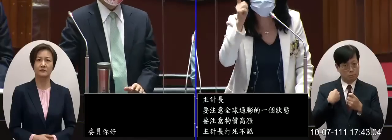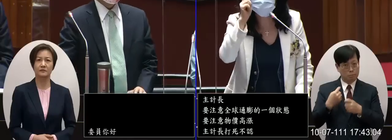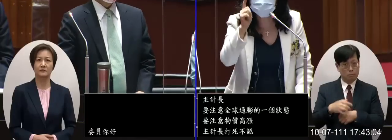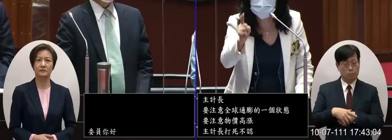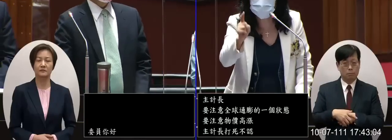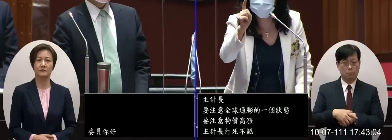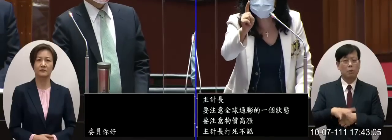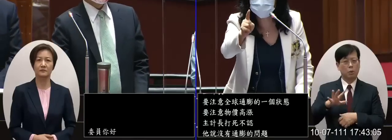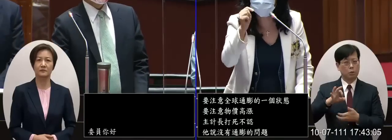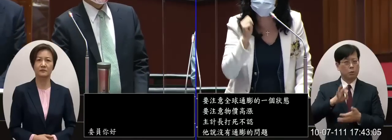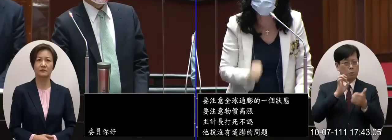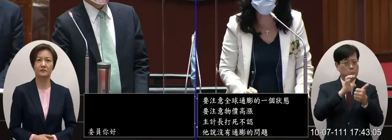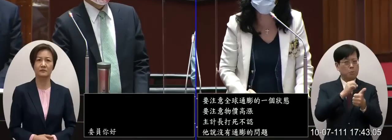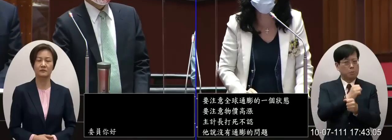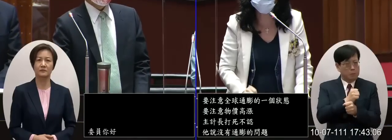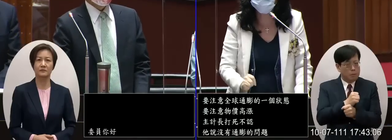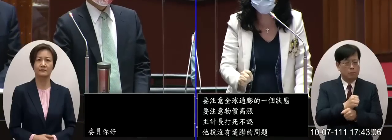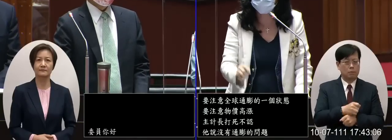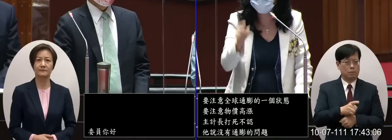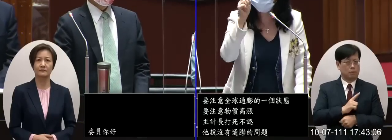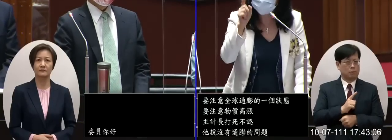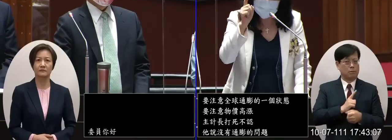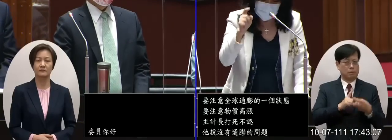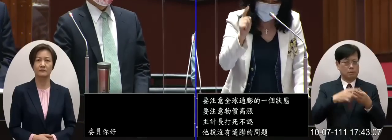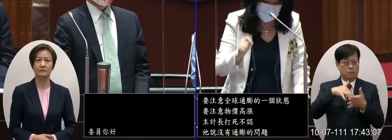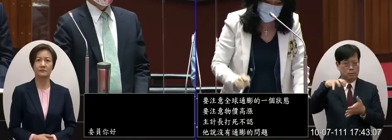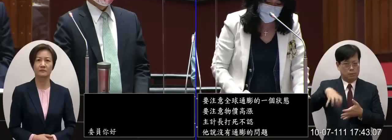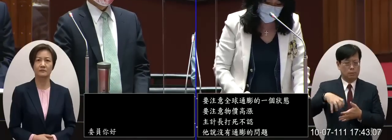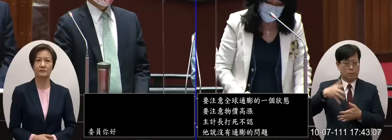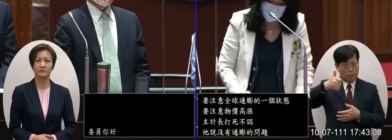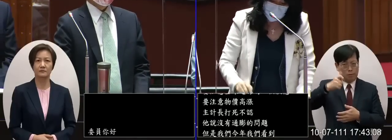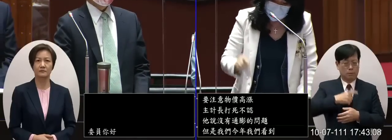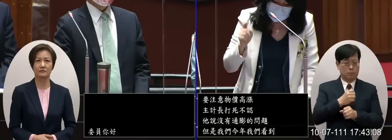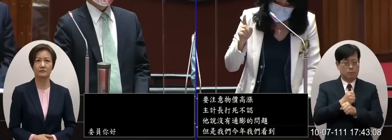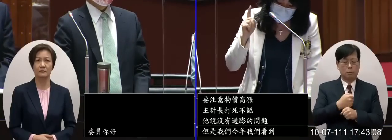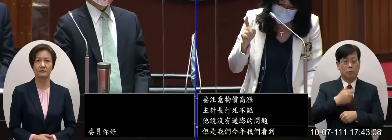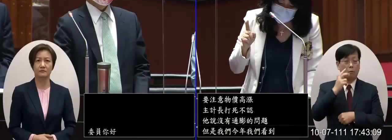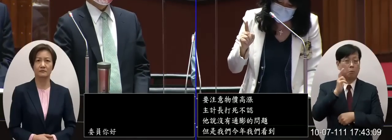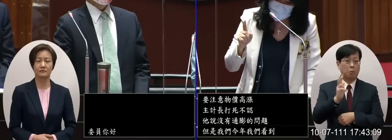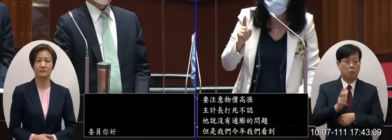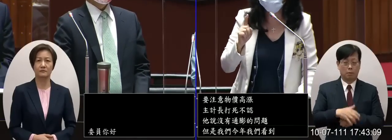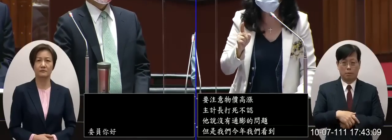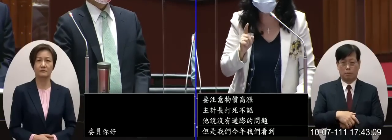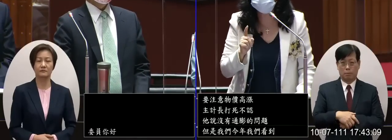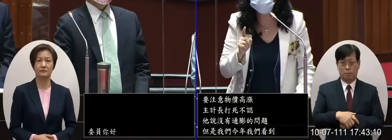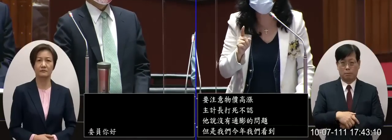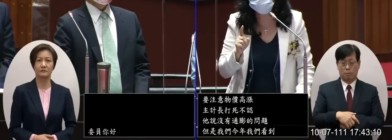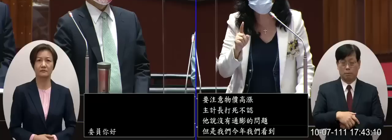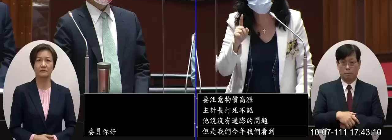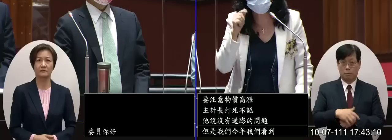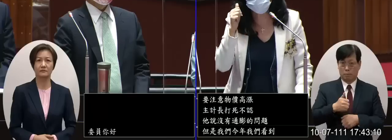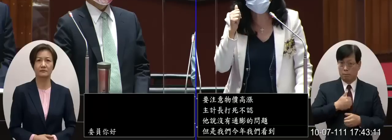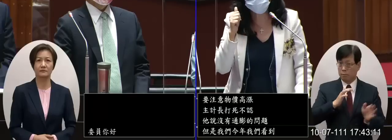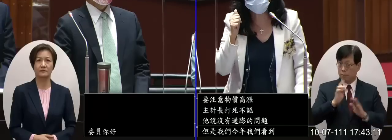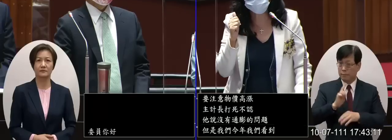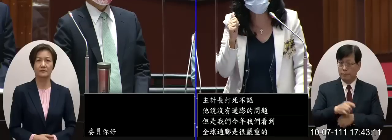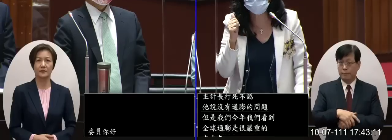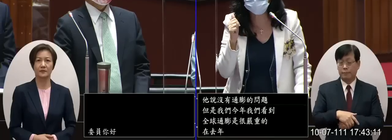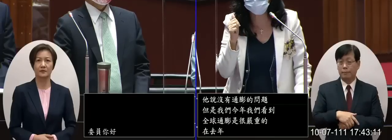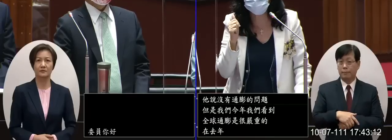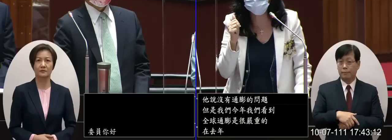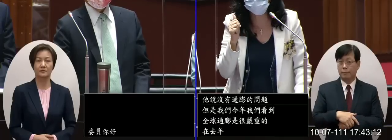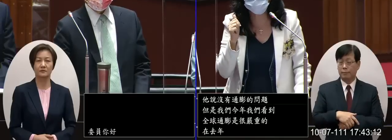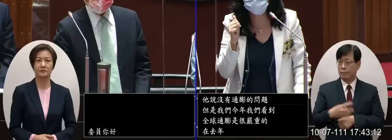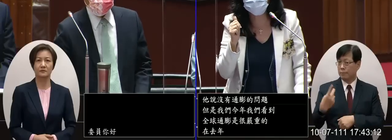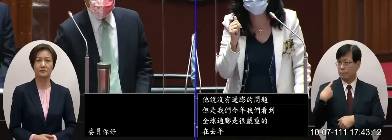年我就提醒你的大掌柜主计长，但他置之不理。可是我们看到实际上面的情形呢，